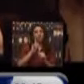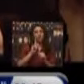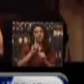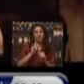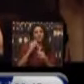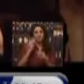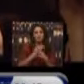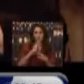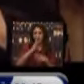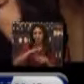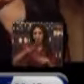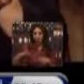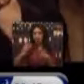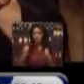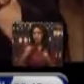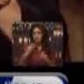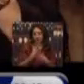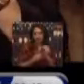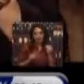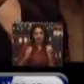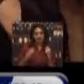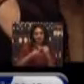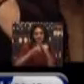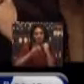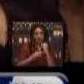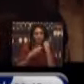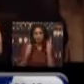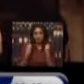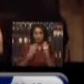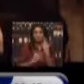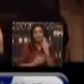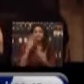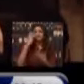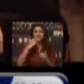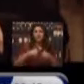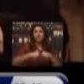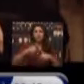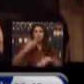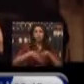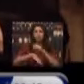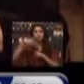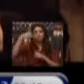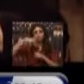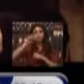ولا عشان الاولاد؟ ما كانش فيه اولاد. طيب. كنا بقى متجوزين بقى لنا 6 أشهر بس.